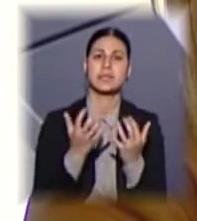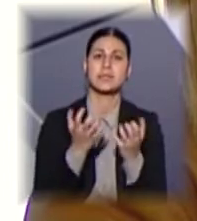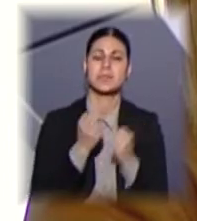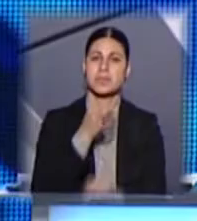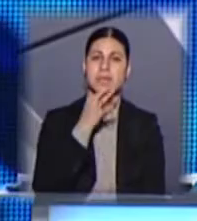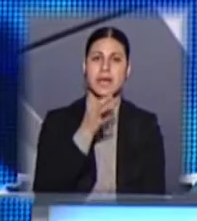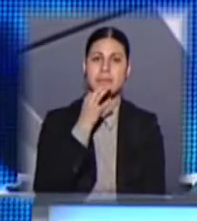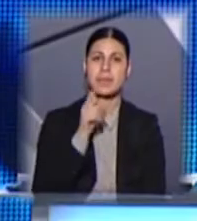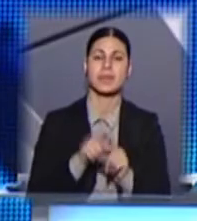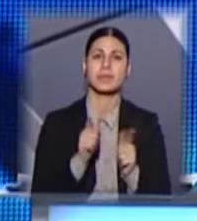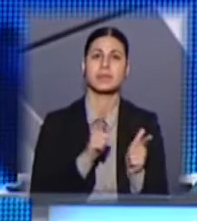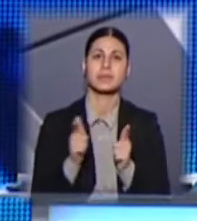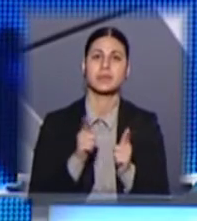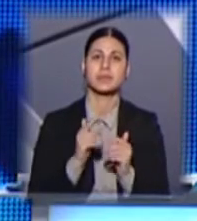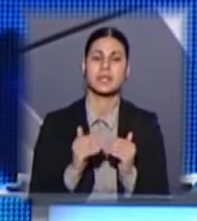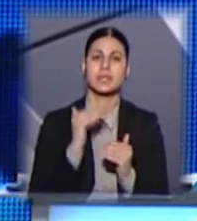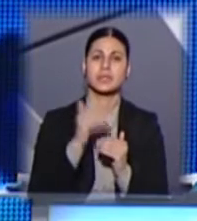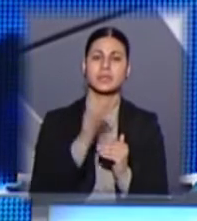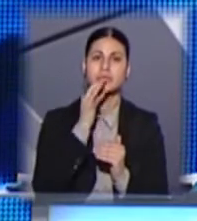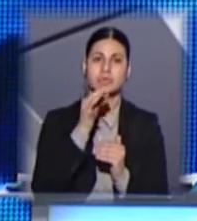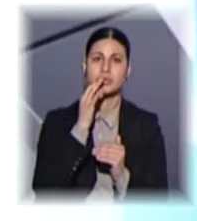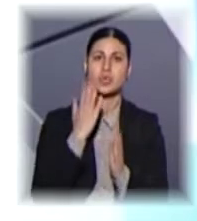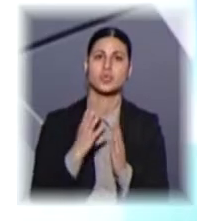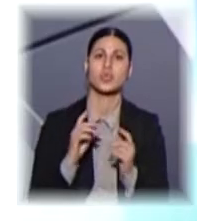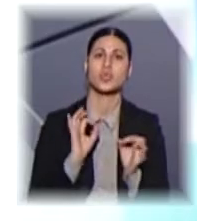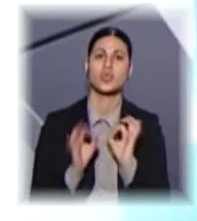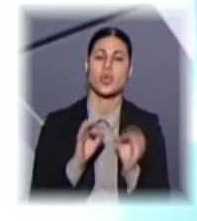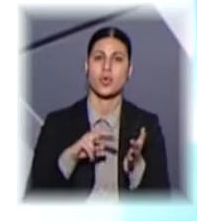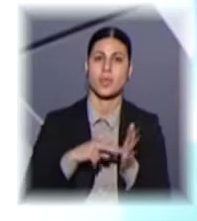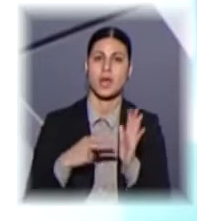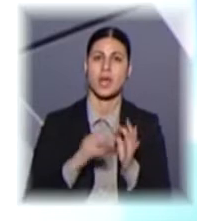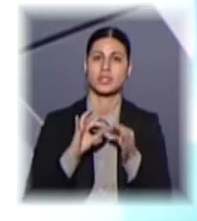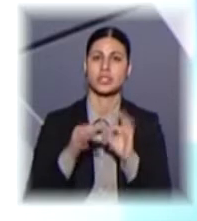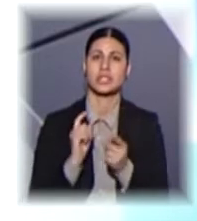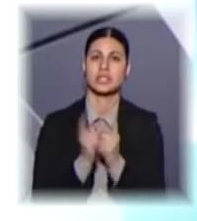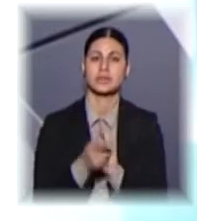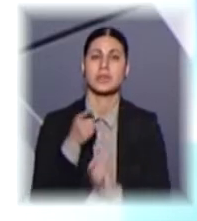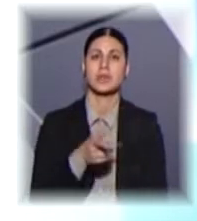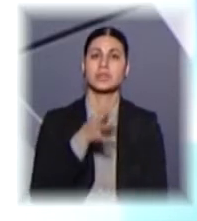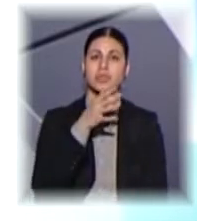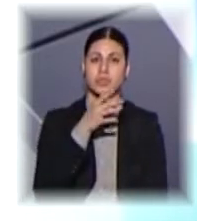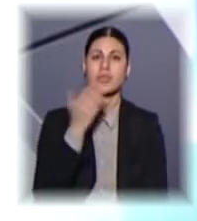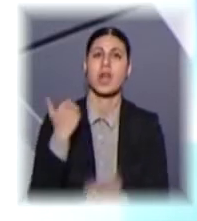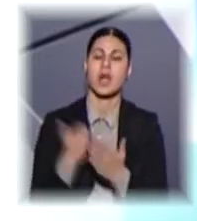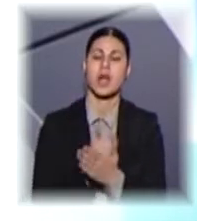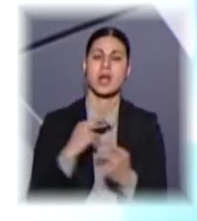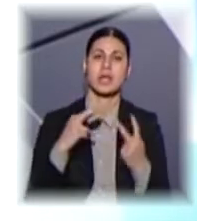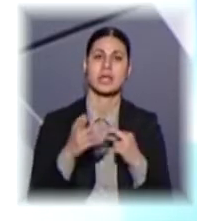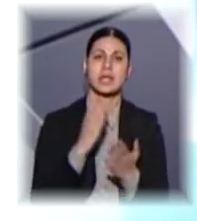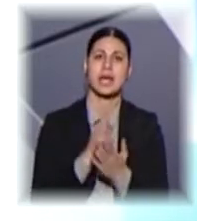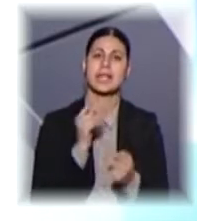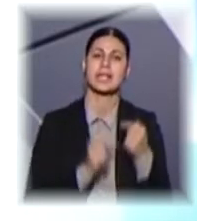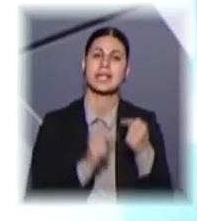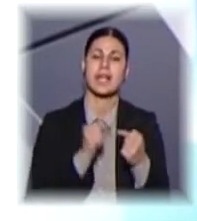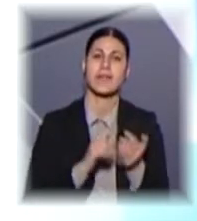სასამართლოს მიერ, ანუ გამწესრიგებელი სტომის გადალახვამდე, თუ კი ნორმის შინაარსი იცვლება, ამ შემთხვევაში ის მიიჩნევა როგორც ახალი ნორმა და მასზე დავის